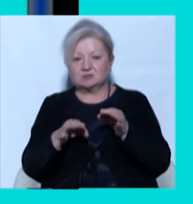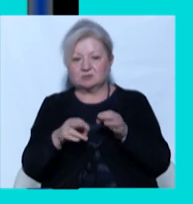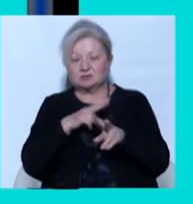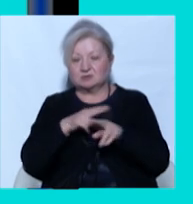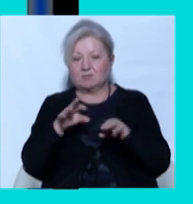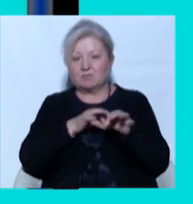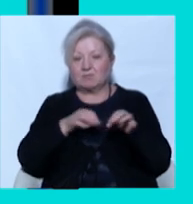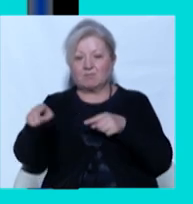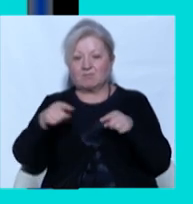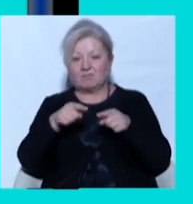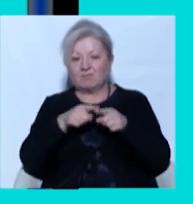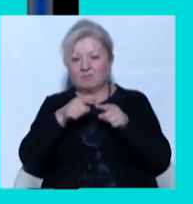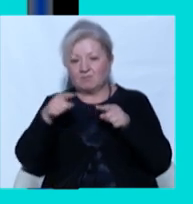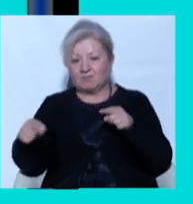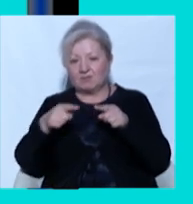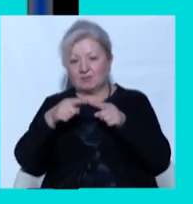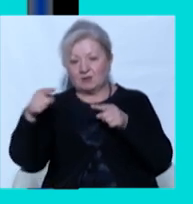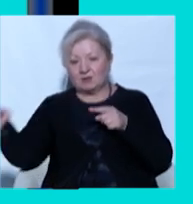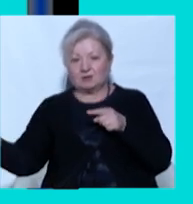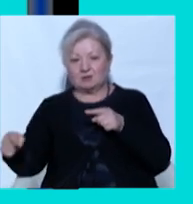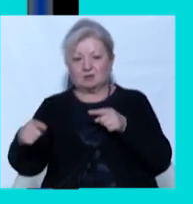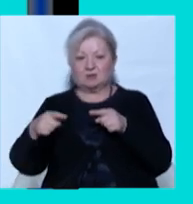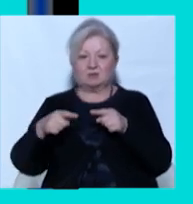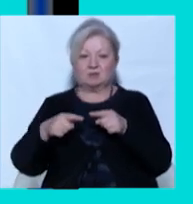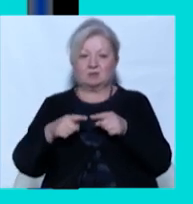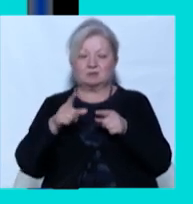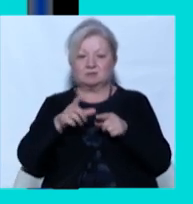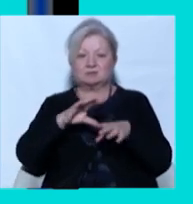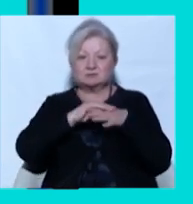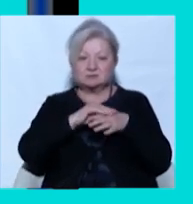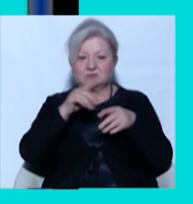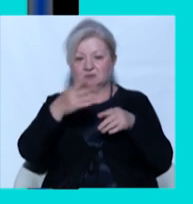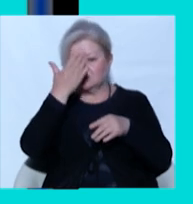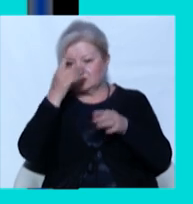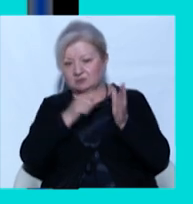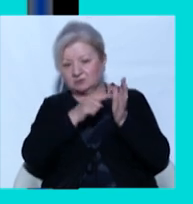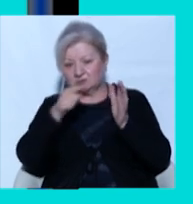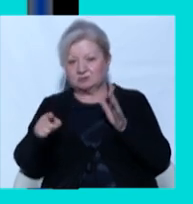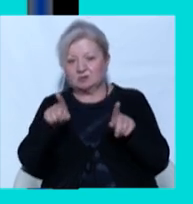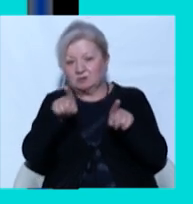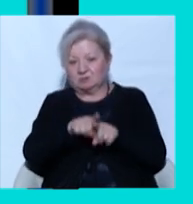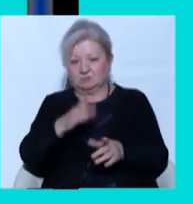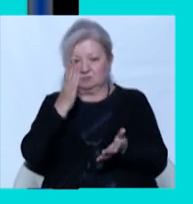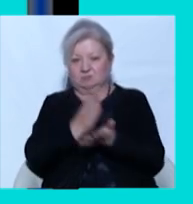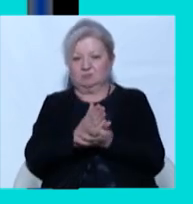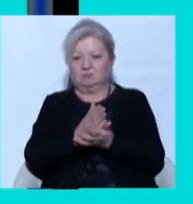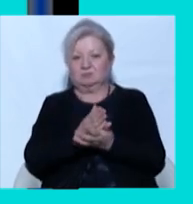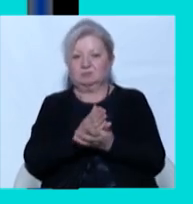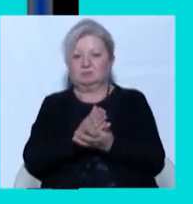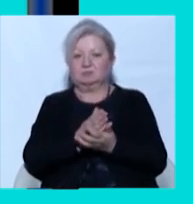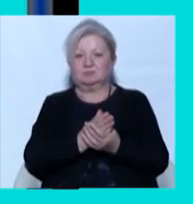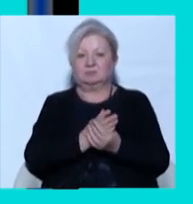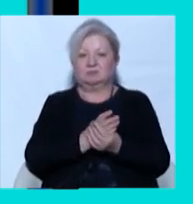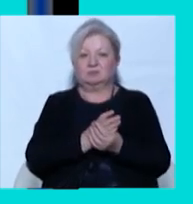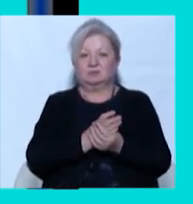რომ ეს სიმეტრიული, იმიტომ მანძილი იქნება გამოსახულებიდან სარკემდე და